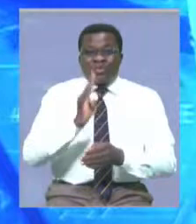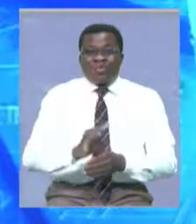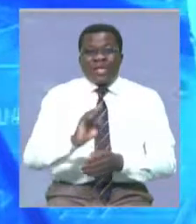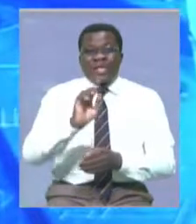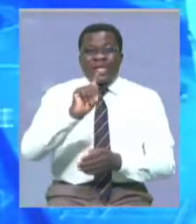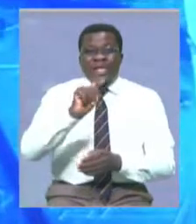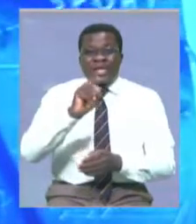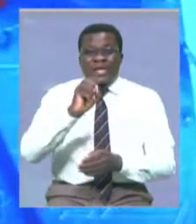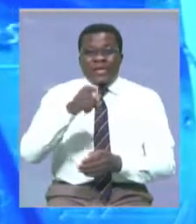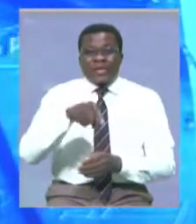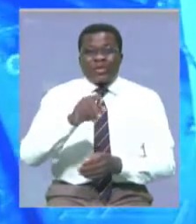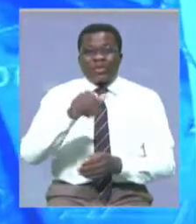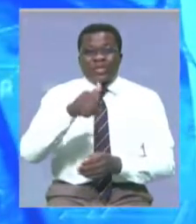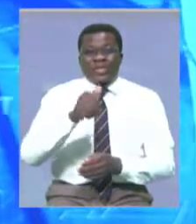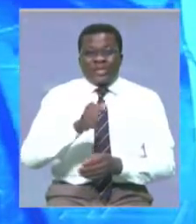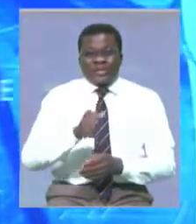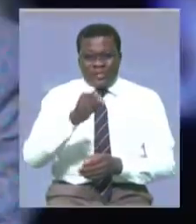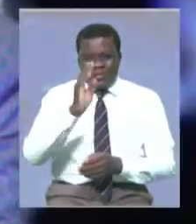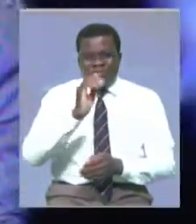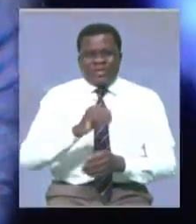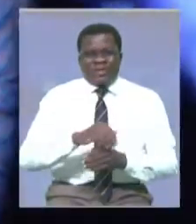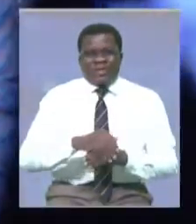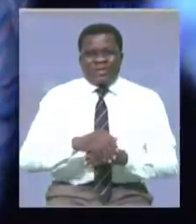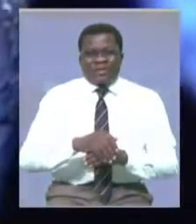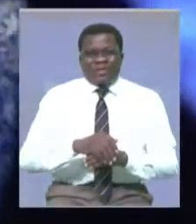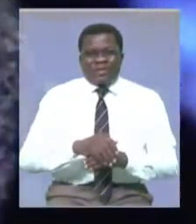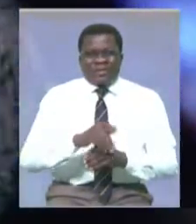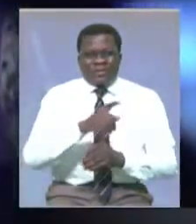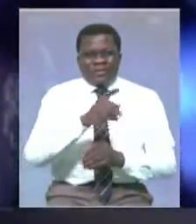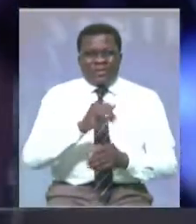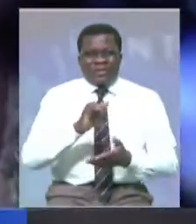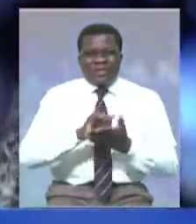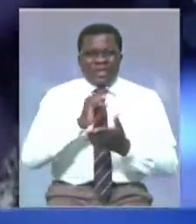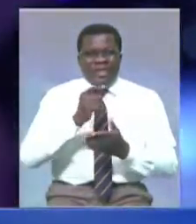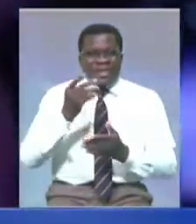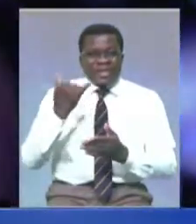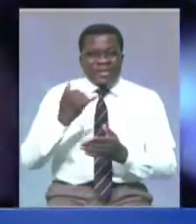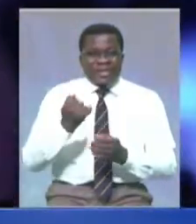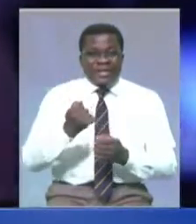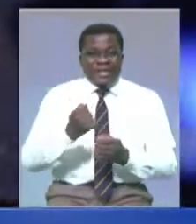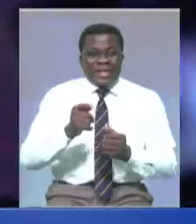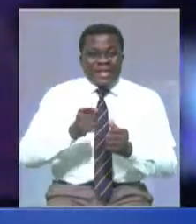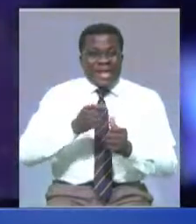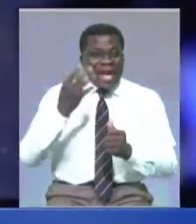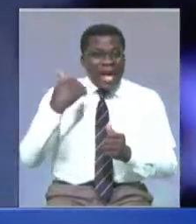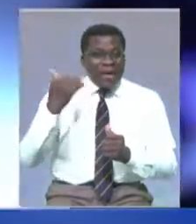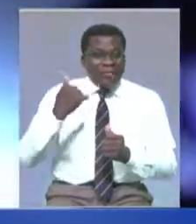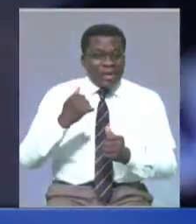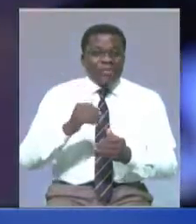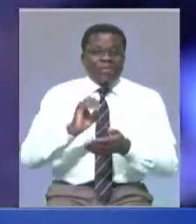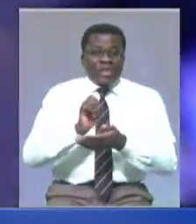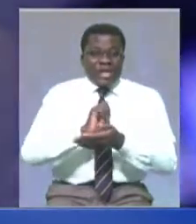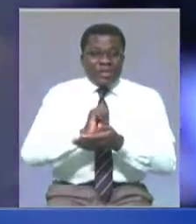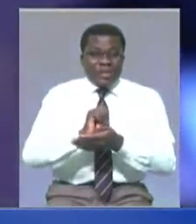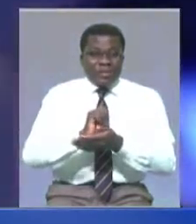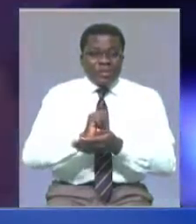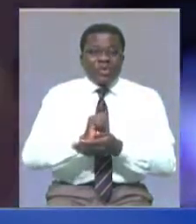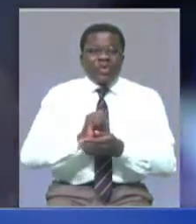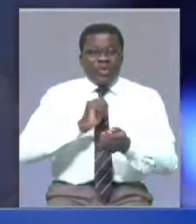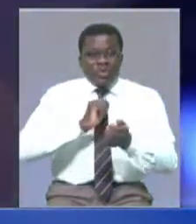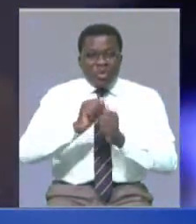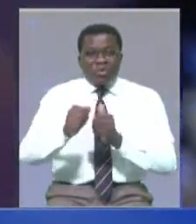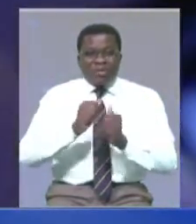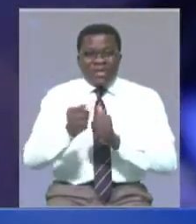par dompter le coronavirus. Regardez. C'était la tribune de la promotion de la musique béninoise.